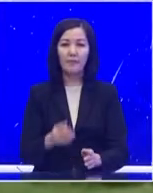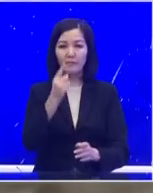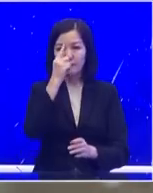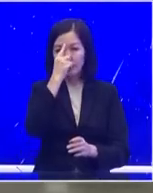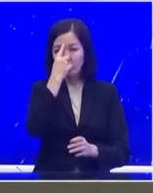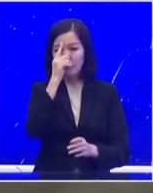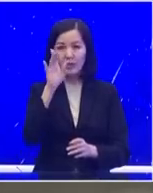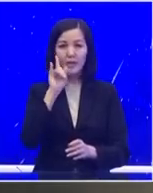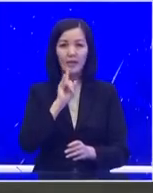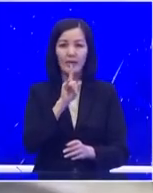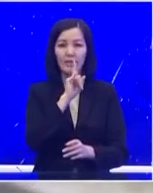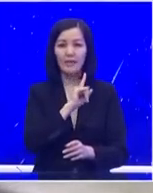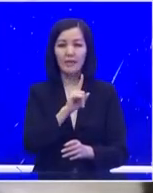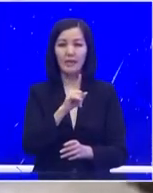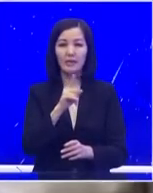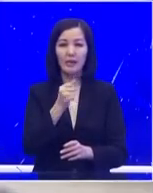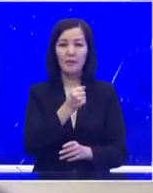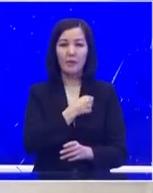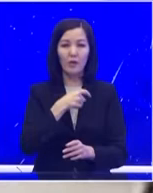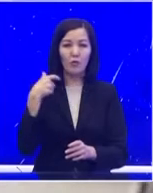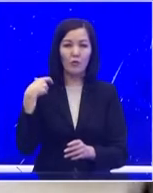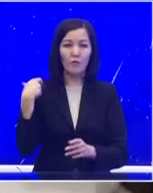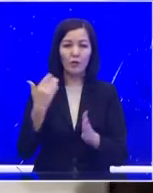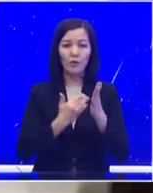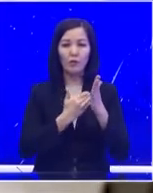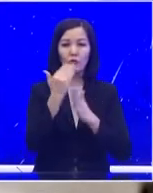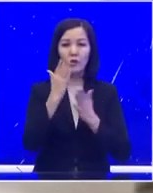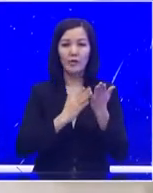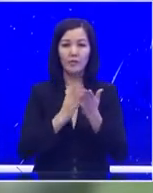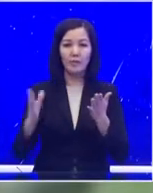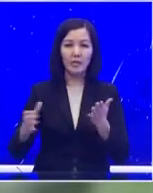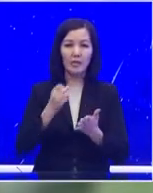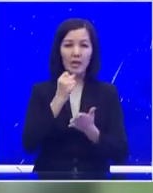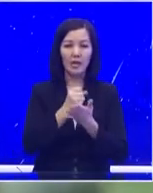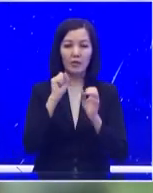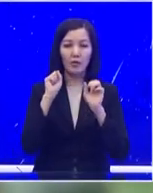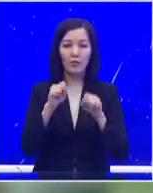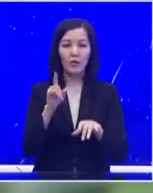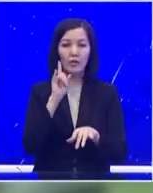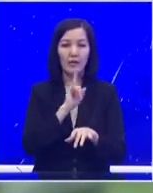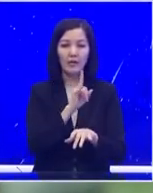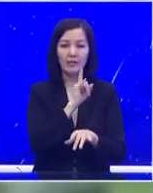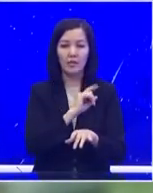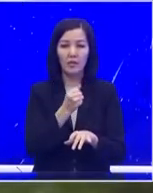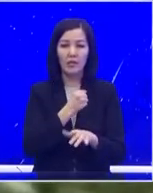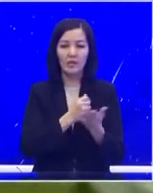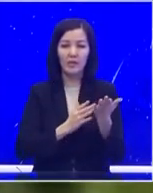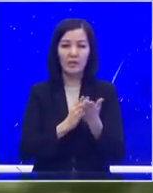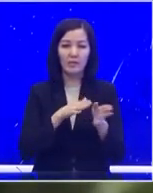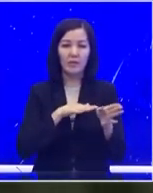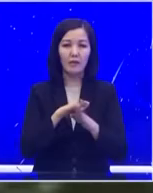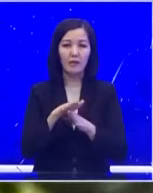Үндістанда әйелдер полковник лауазымнан бастап одан да жоғары қызметтерге тағайындала алады. Елде нәзік жандыларға әскери қызметтерді